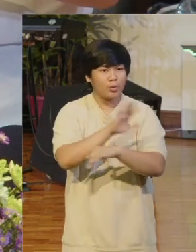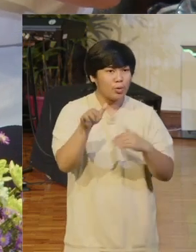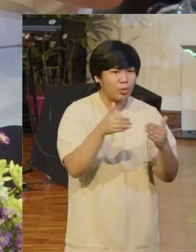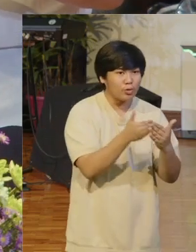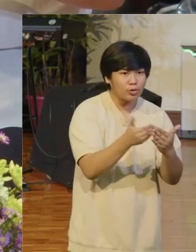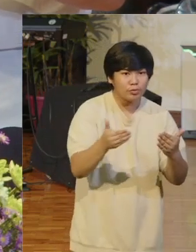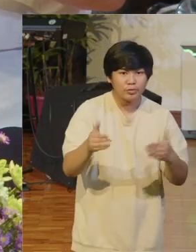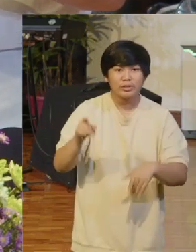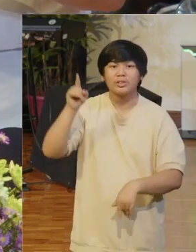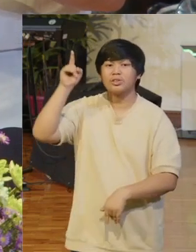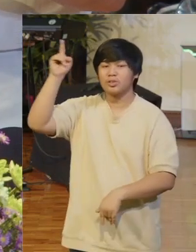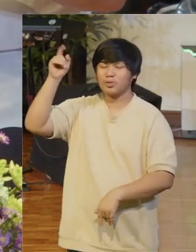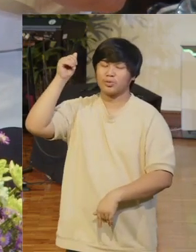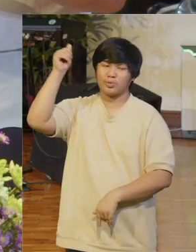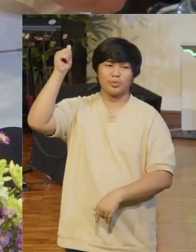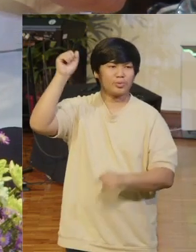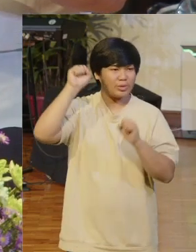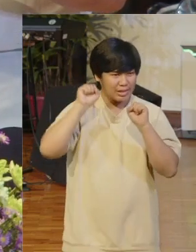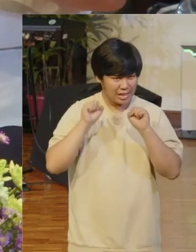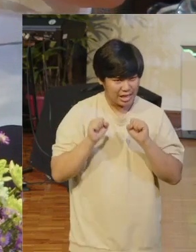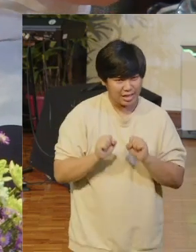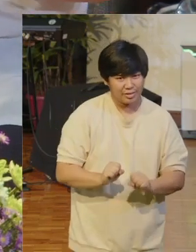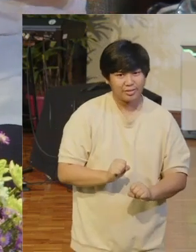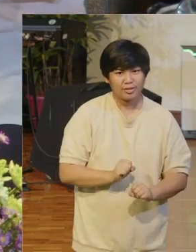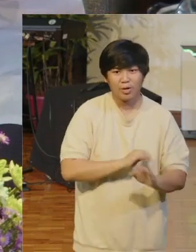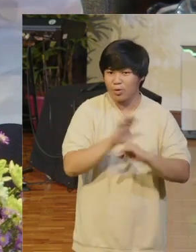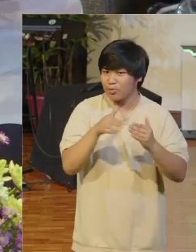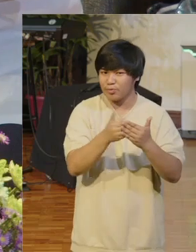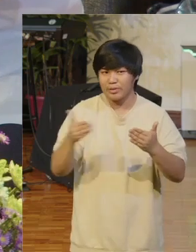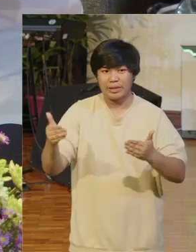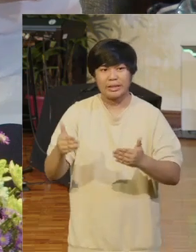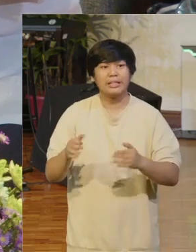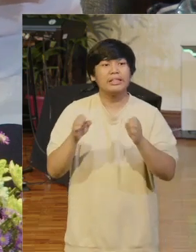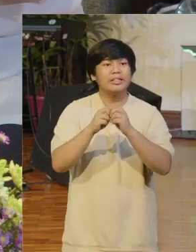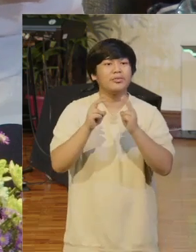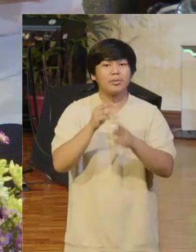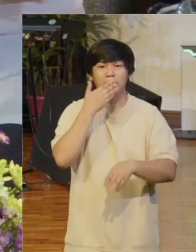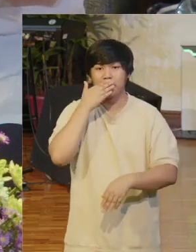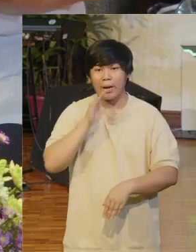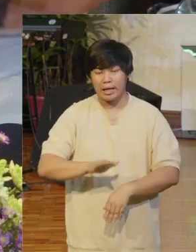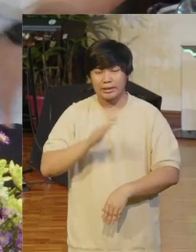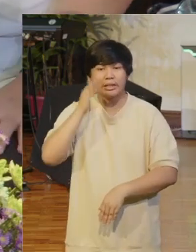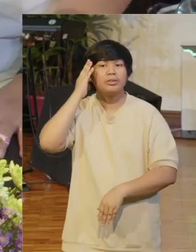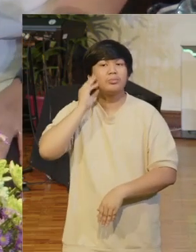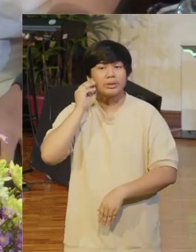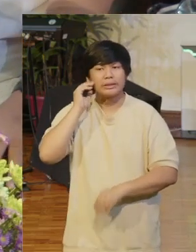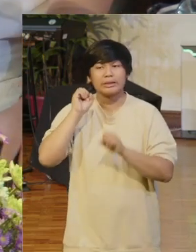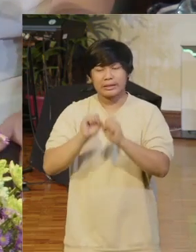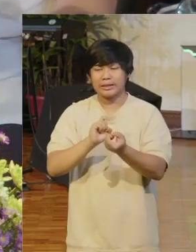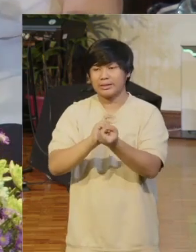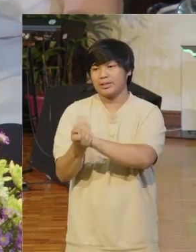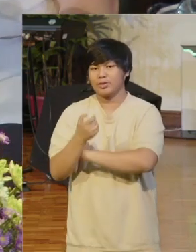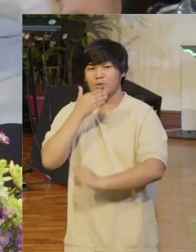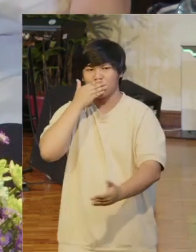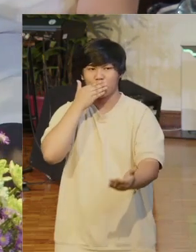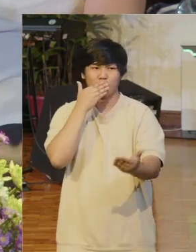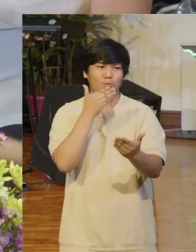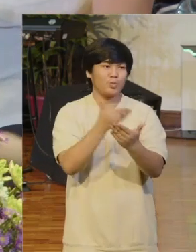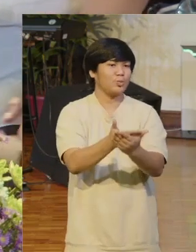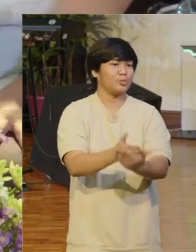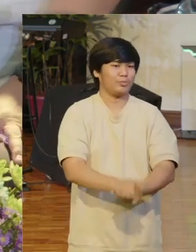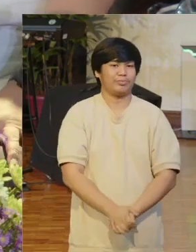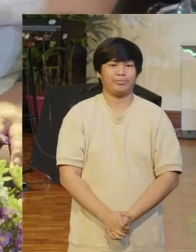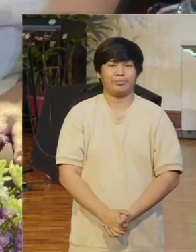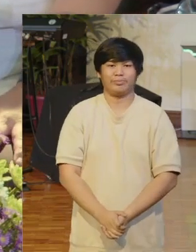for the good of those who love Him. All things, kahit masamang bagay. So mga kapatid, ganito po ang